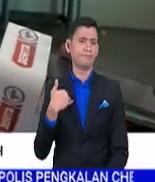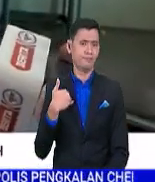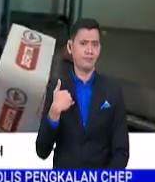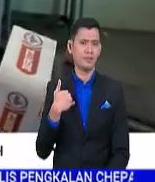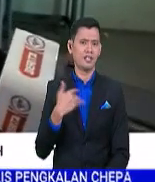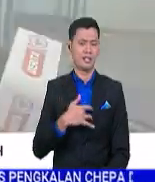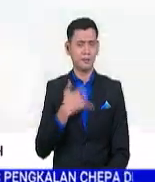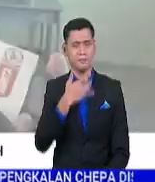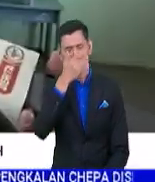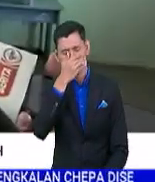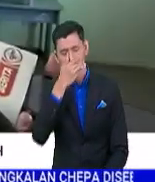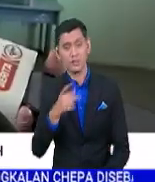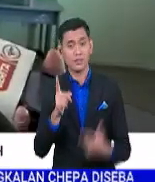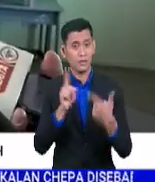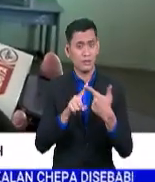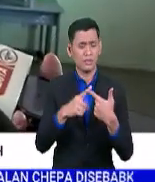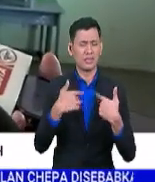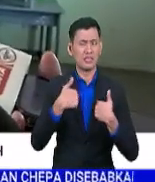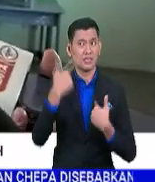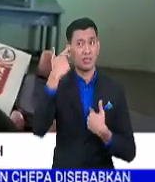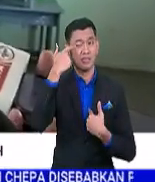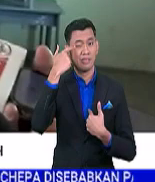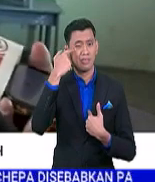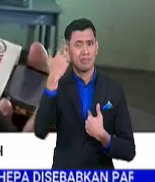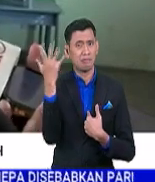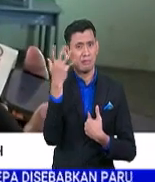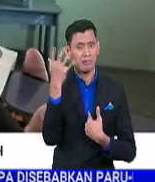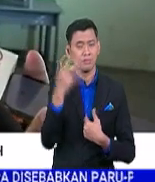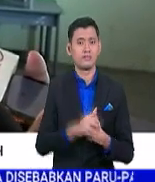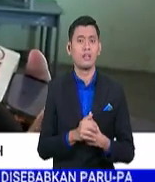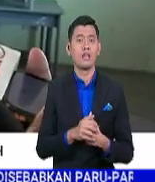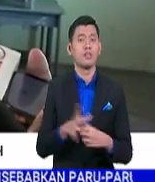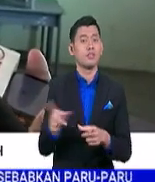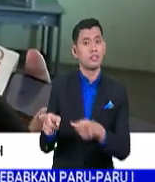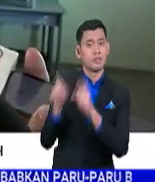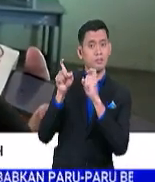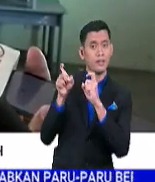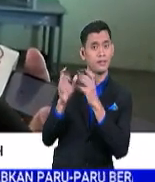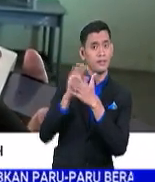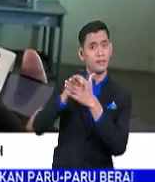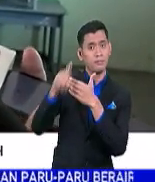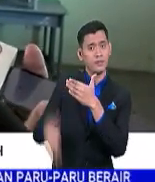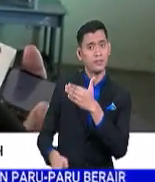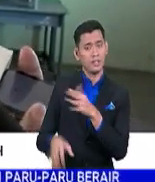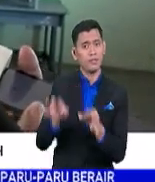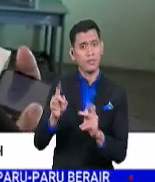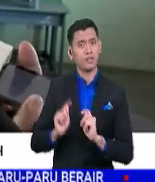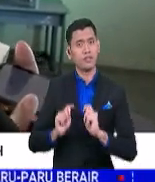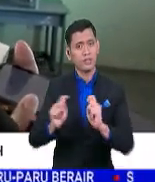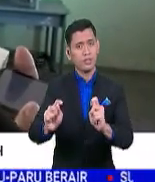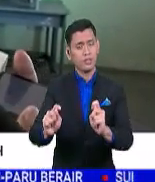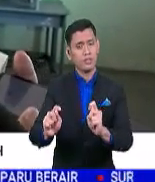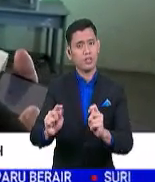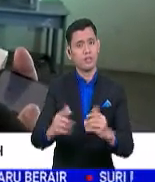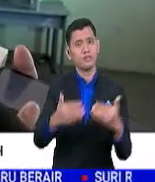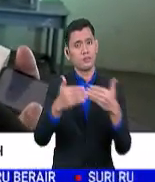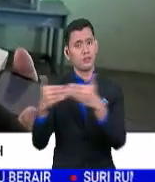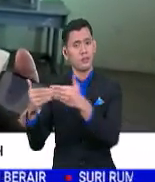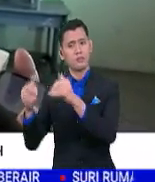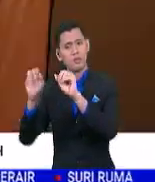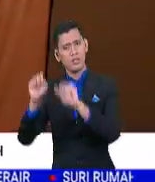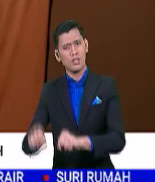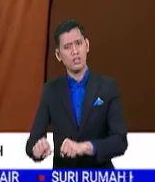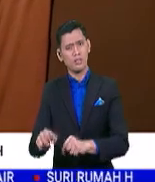pedih mata. Harap cepat habislah. Kalau depa ada tindakan yang tindakan susulan untuk bagi habis cepat api dengan asap